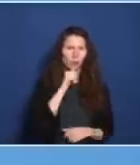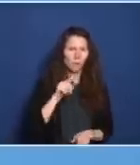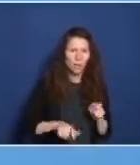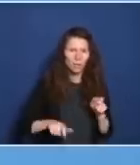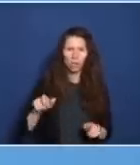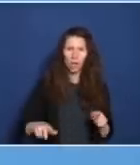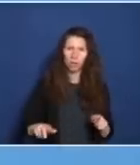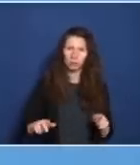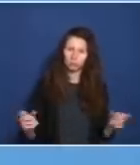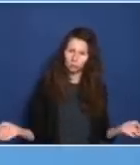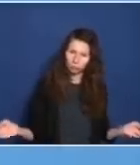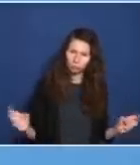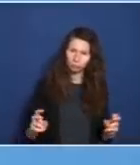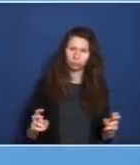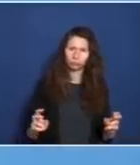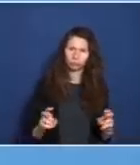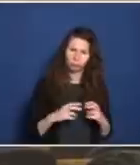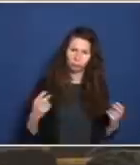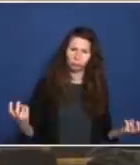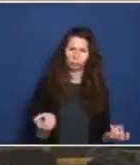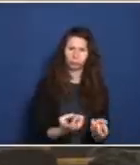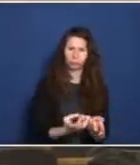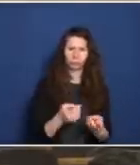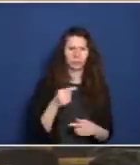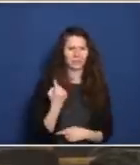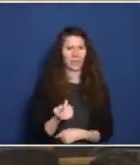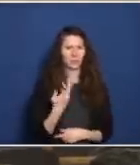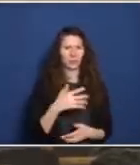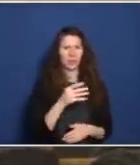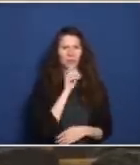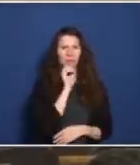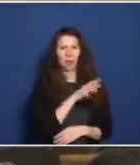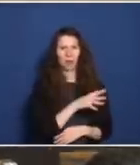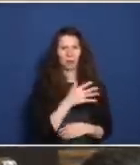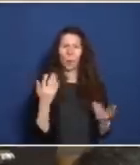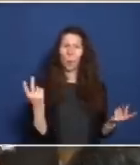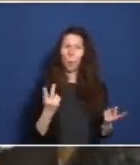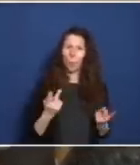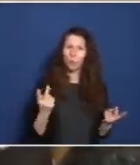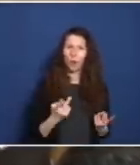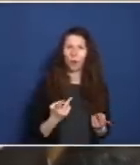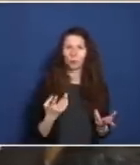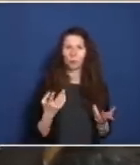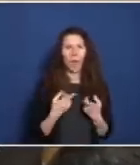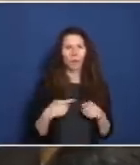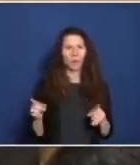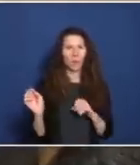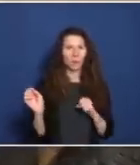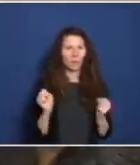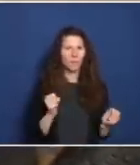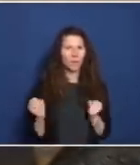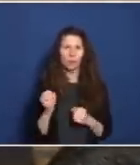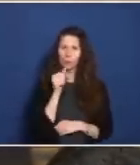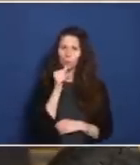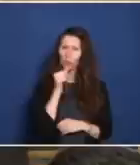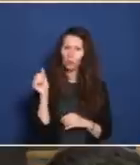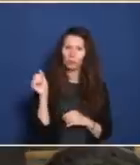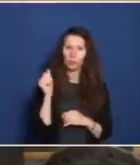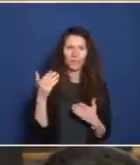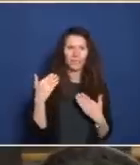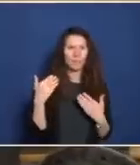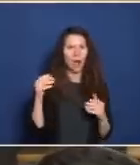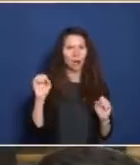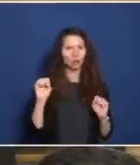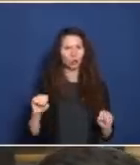die das denn vor Gericht gebracht haben, oder von Teile andere junge